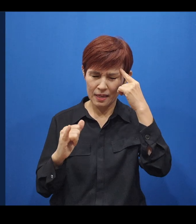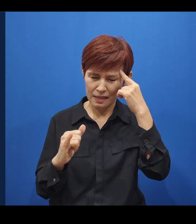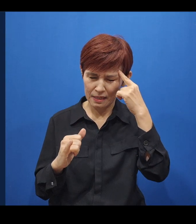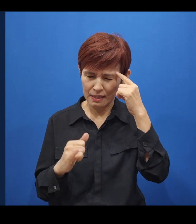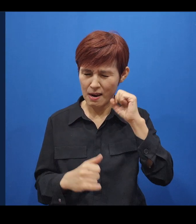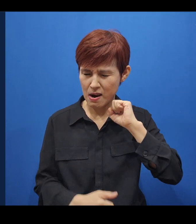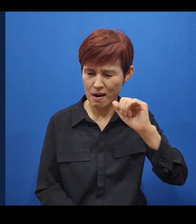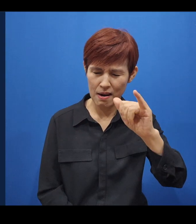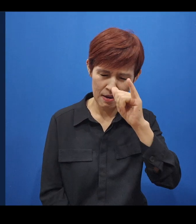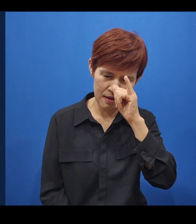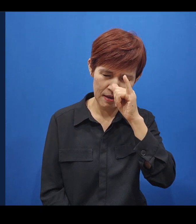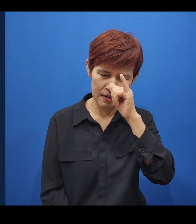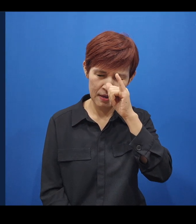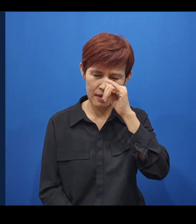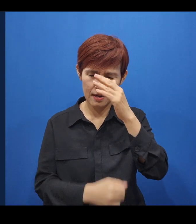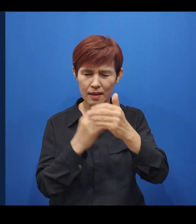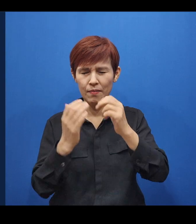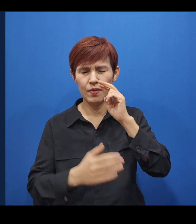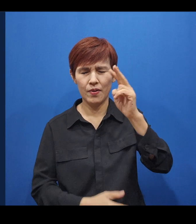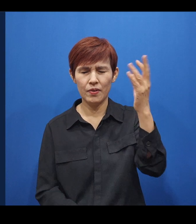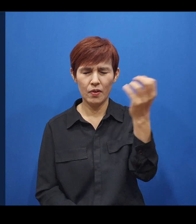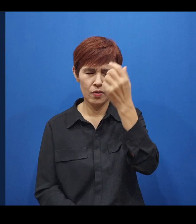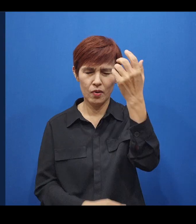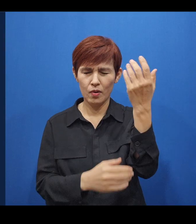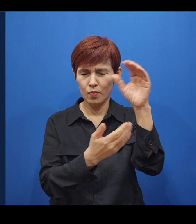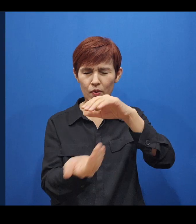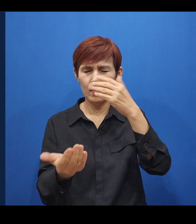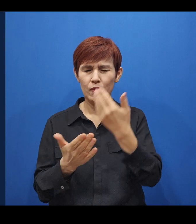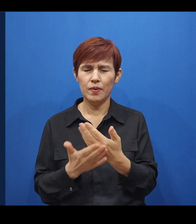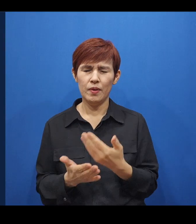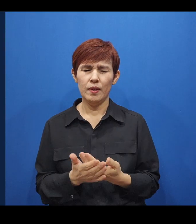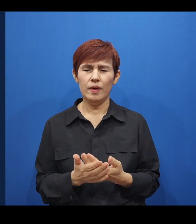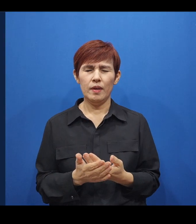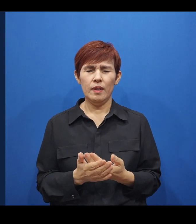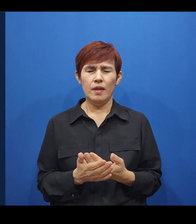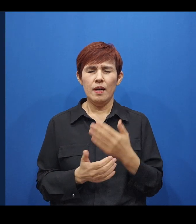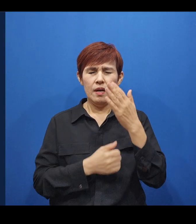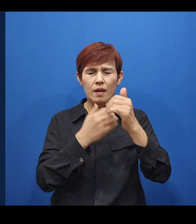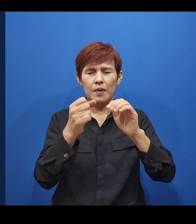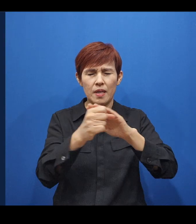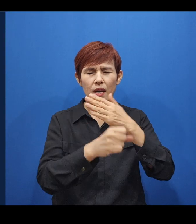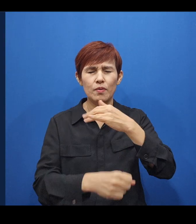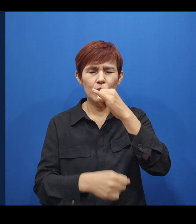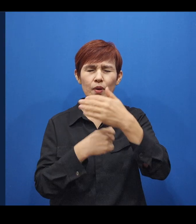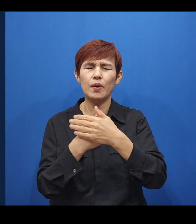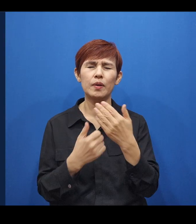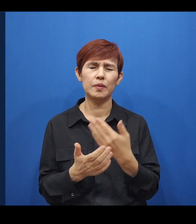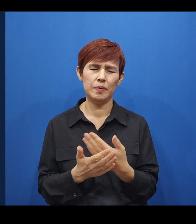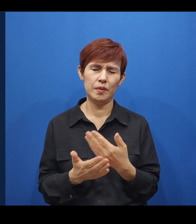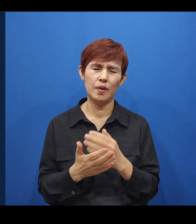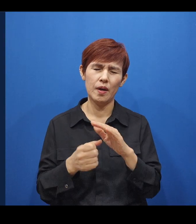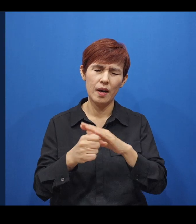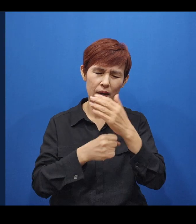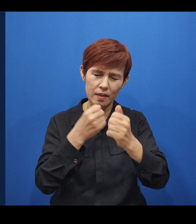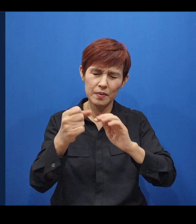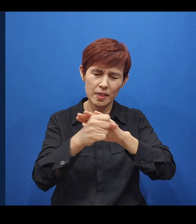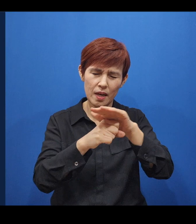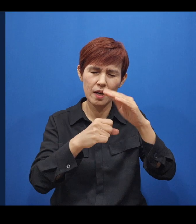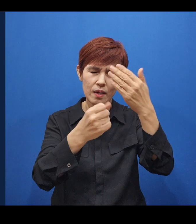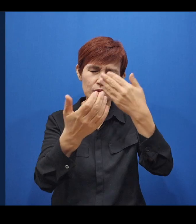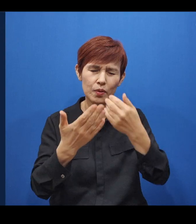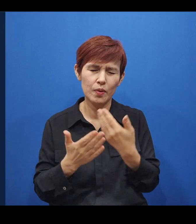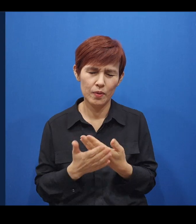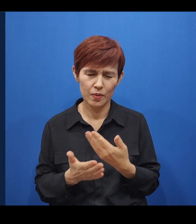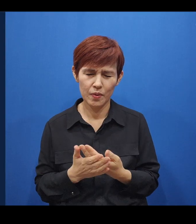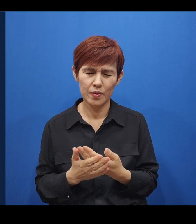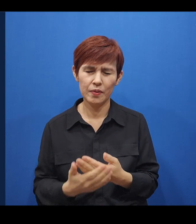있습니다. 하나님이여, 내게 성령 부어주셔서 하나님 아버지의 사랑을 알게 하시고 하나님을 사랑하게 하시고